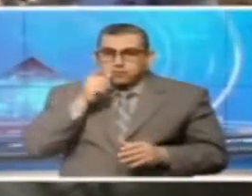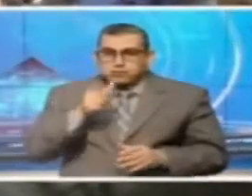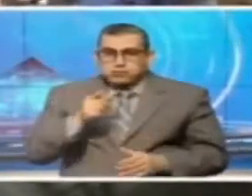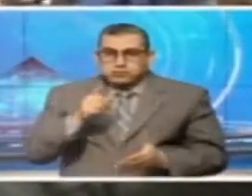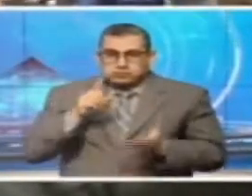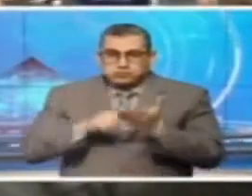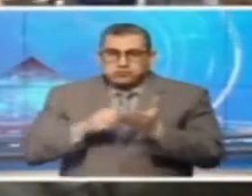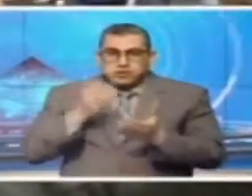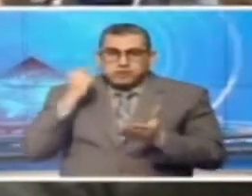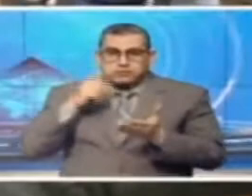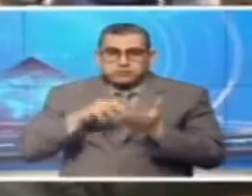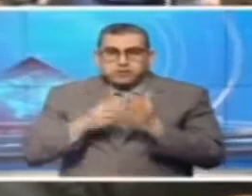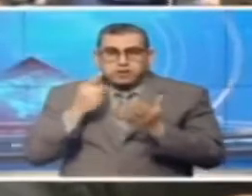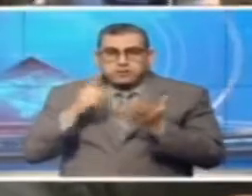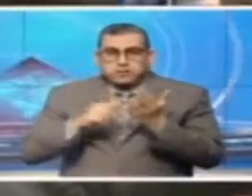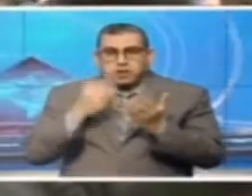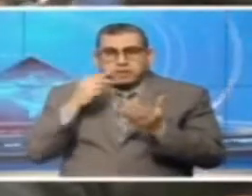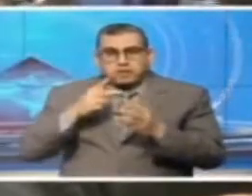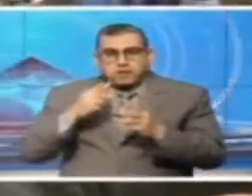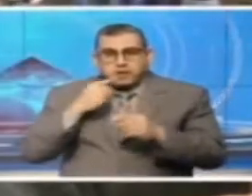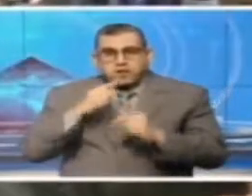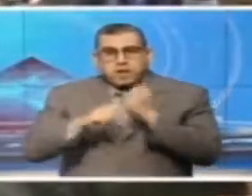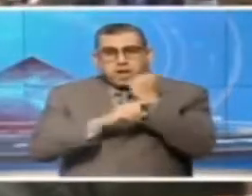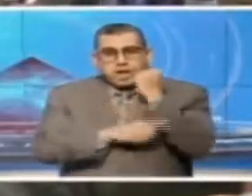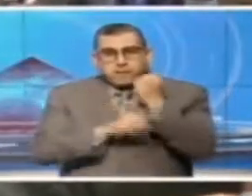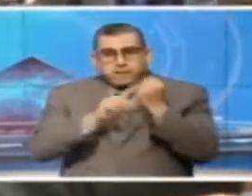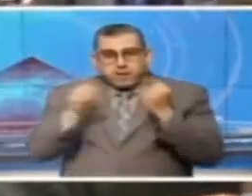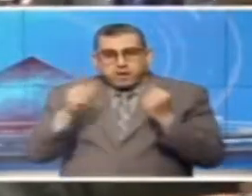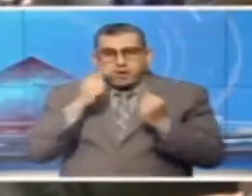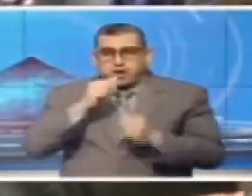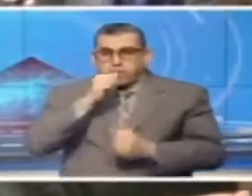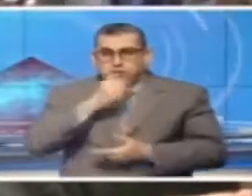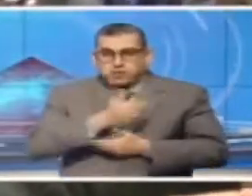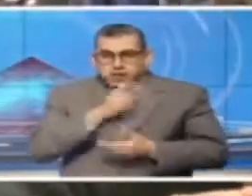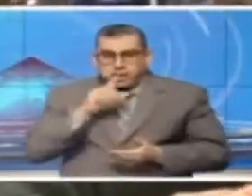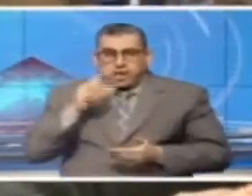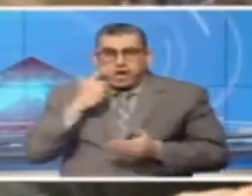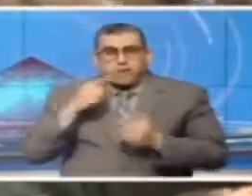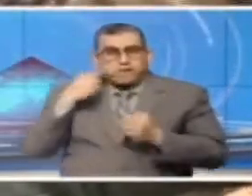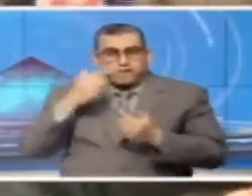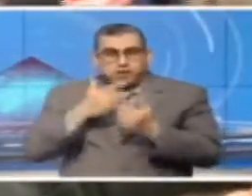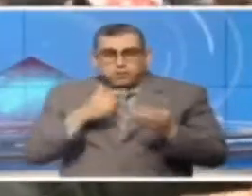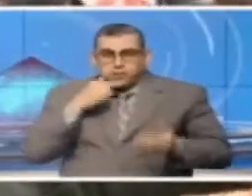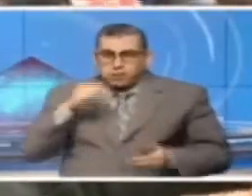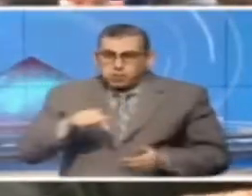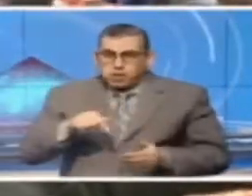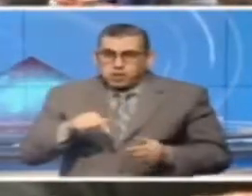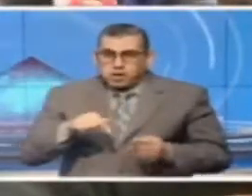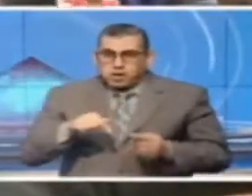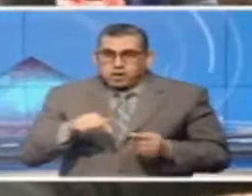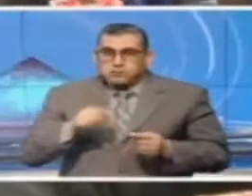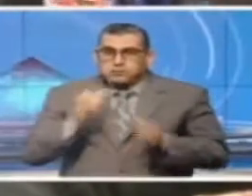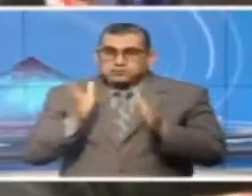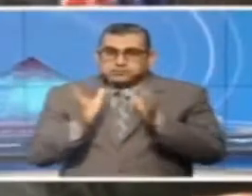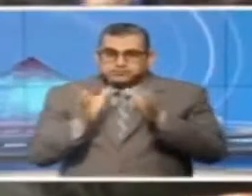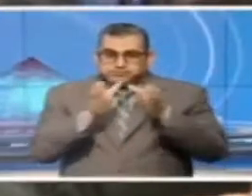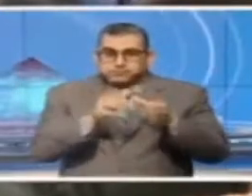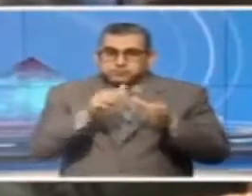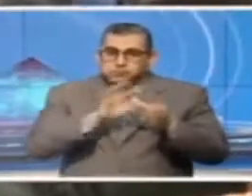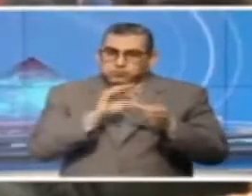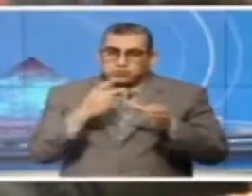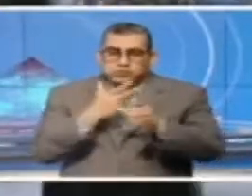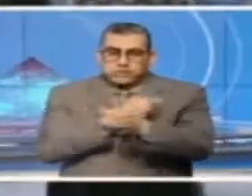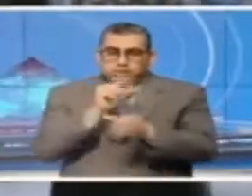ما ياخدوش في الاول التطعيم زي الحامل او المرضع او اللي بتفكر لحمل، دلوقتي الشريحة دي متوفر